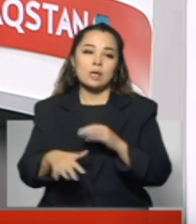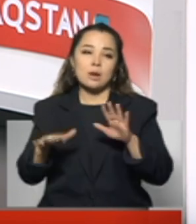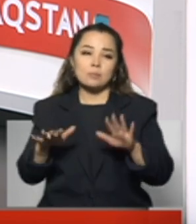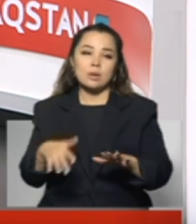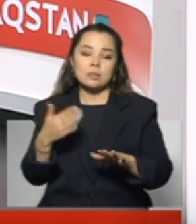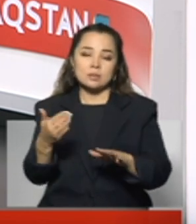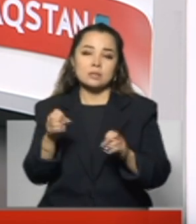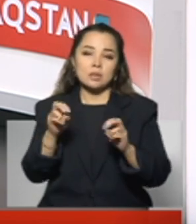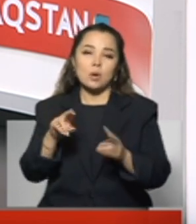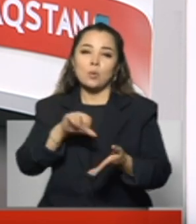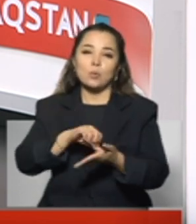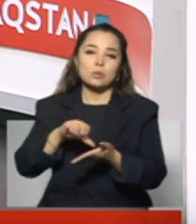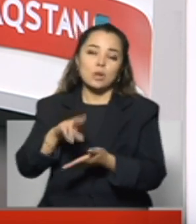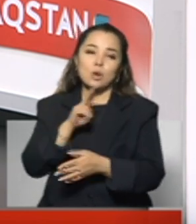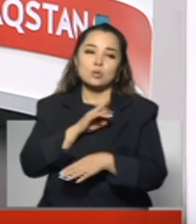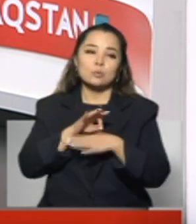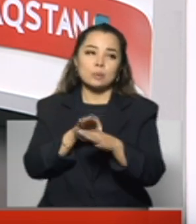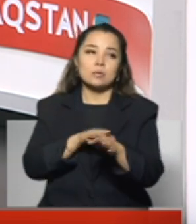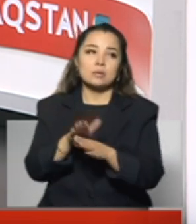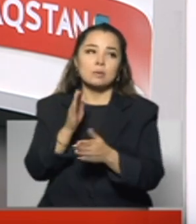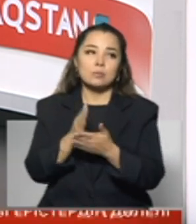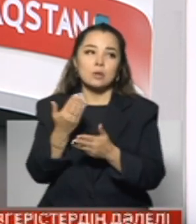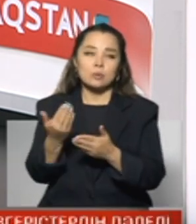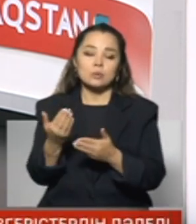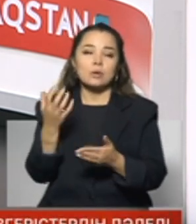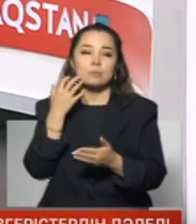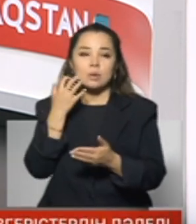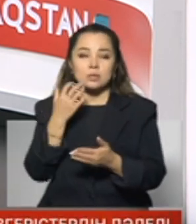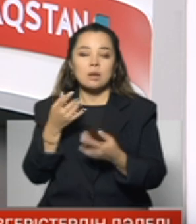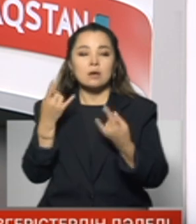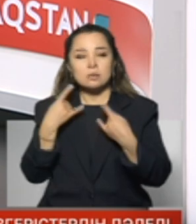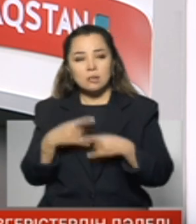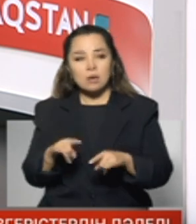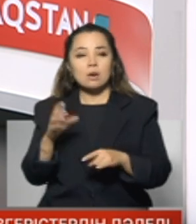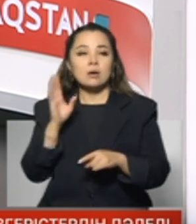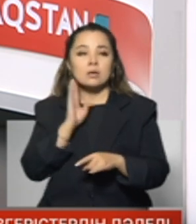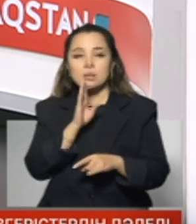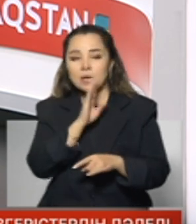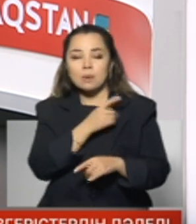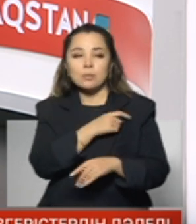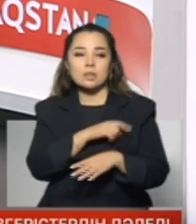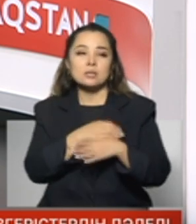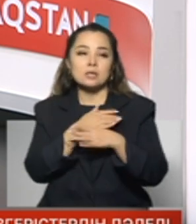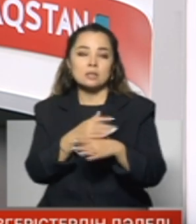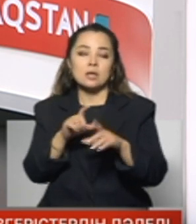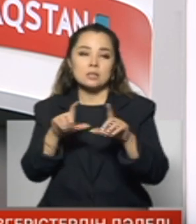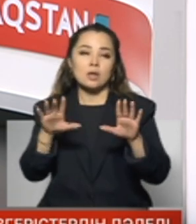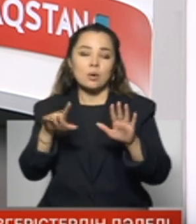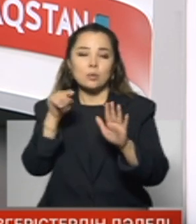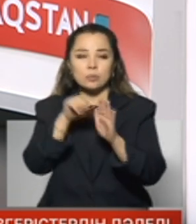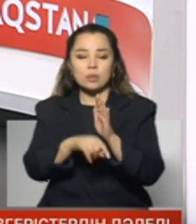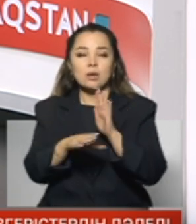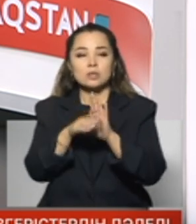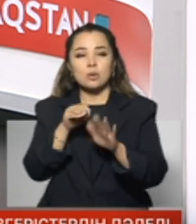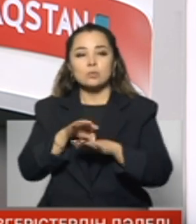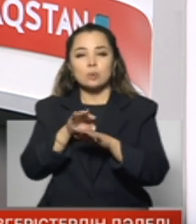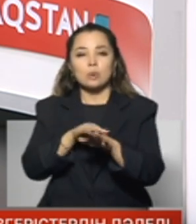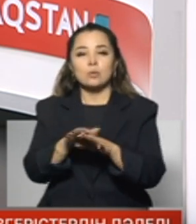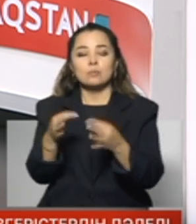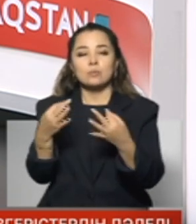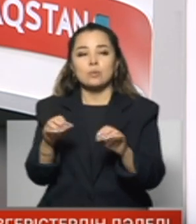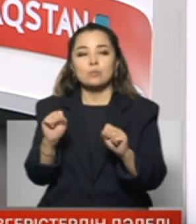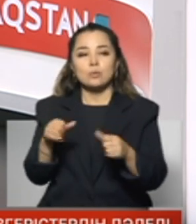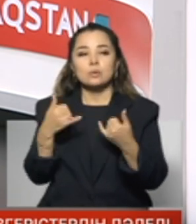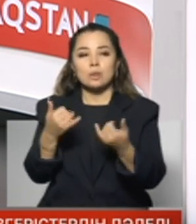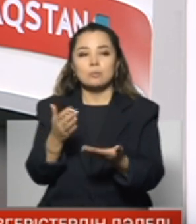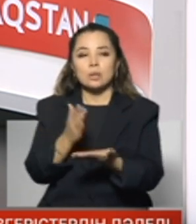орталықтарда арнайы учаскелер жұмыс істеді. Бұл жүкті және босанған әйелдерге медициналық мекемелерден шықпай-ақ таңдау жасауға